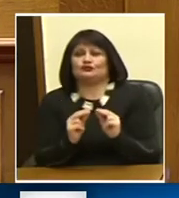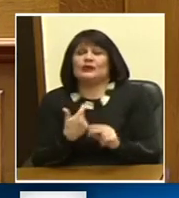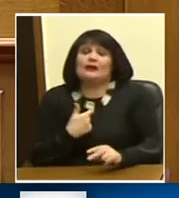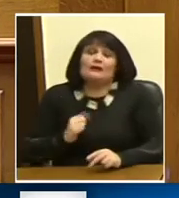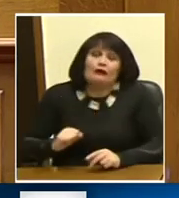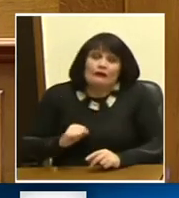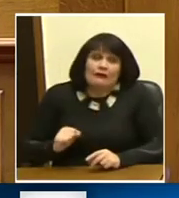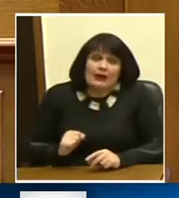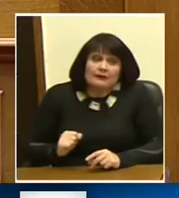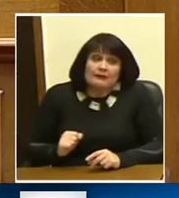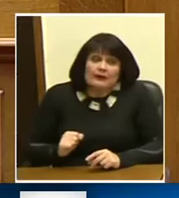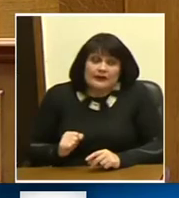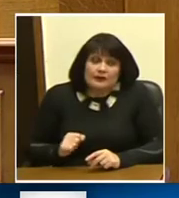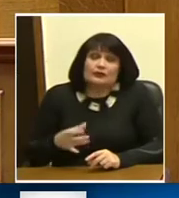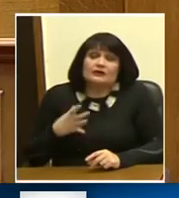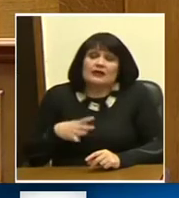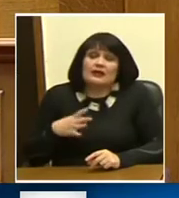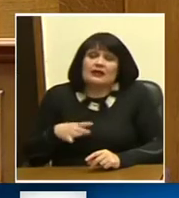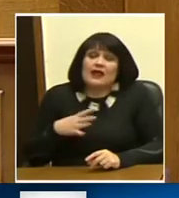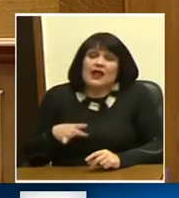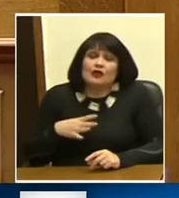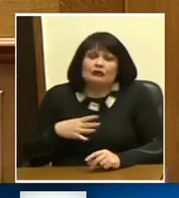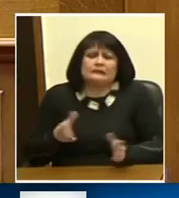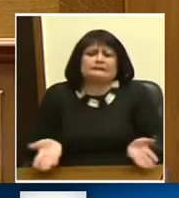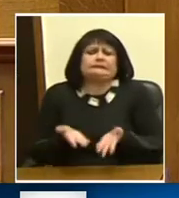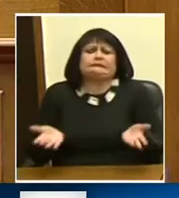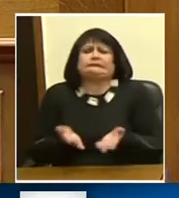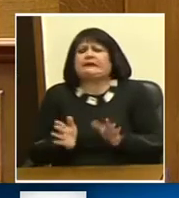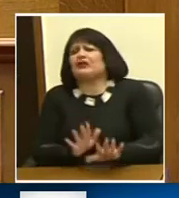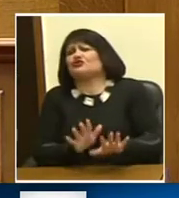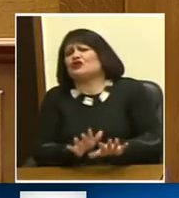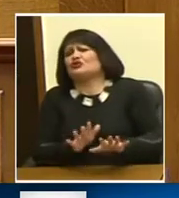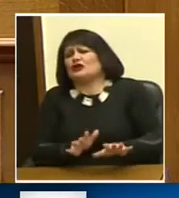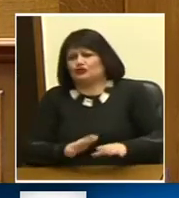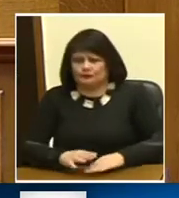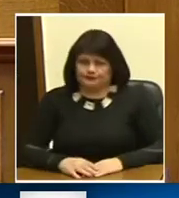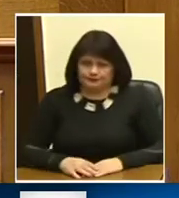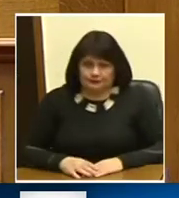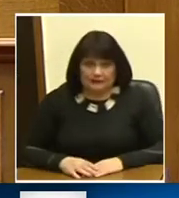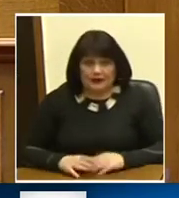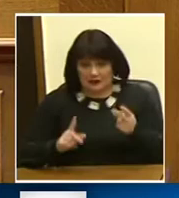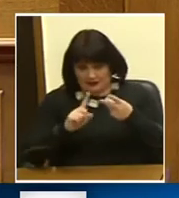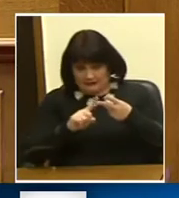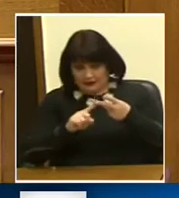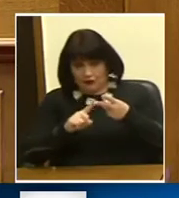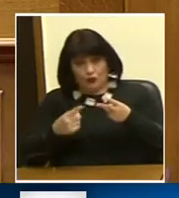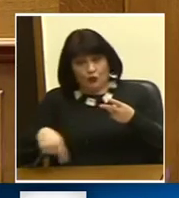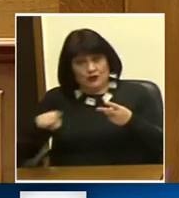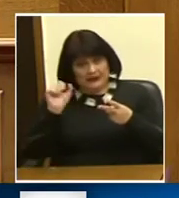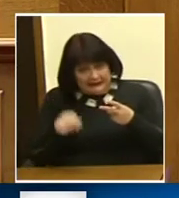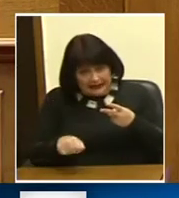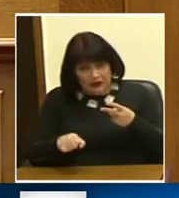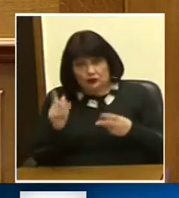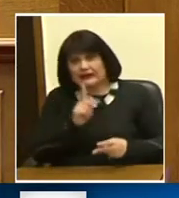φοβάμαι ότι θέλουμε να φτιάξουμε ένα χυλό. Δεύτερον, συμφωνούμε όλοι ότι αυτή η